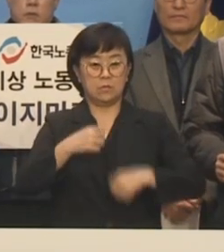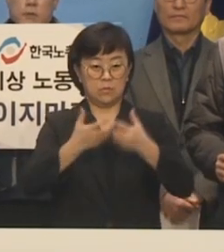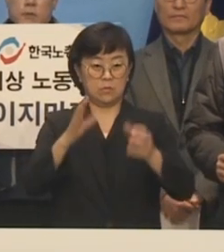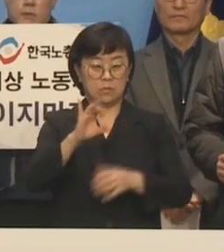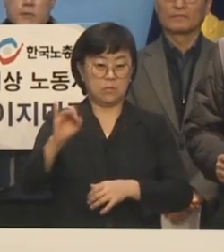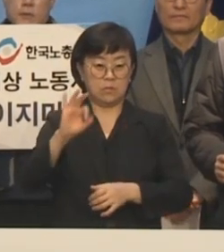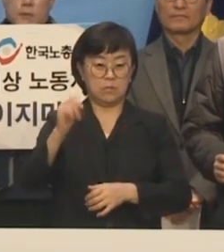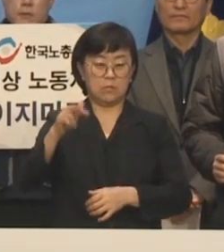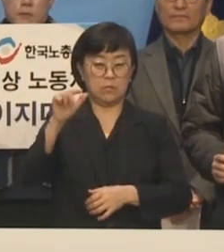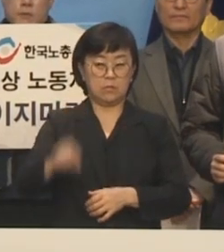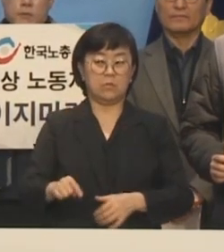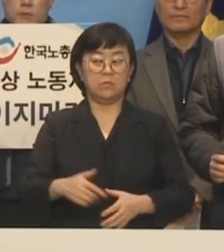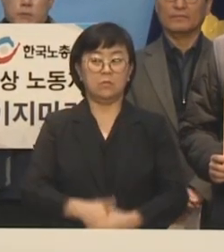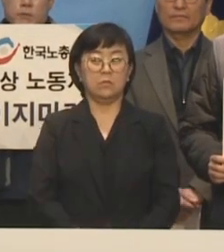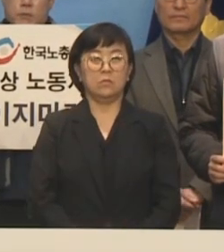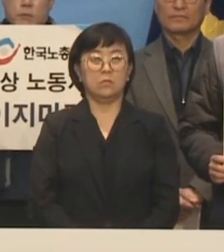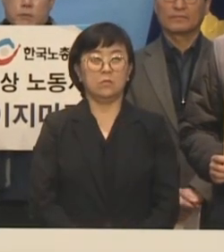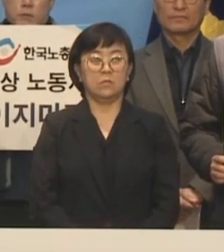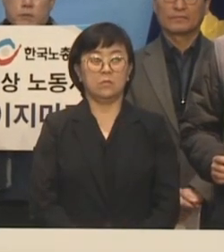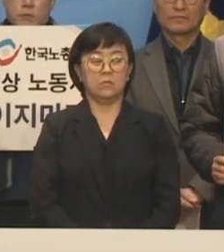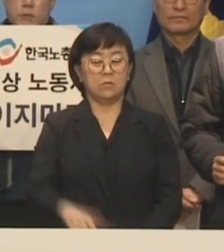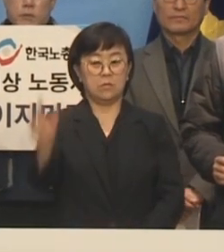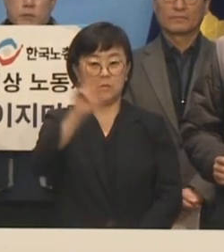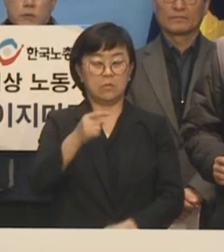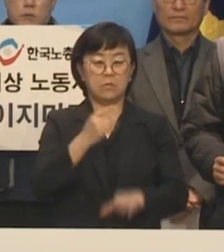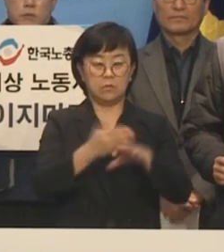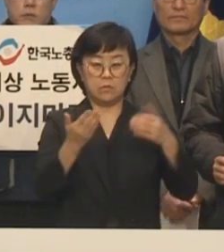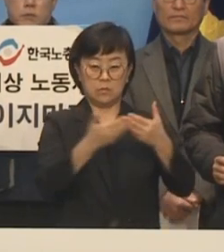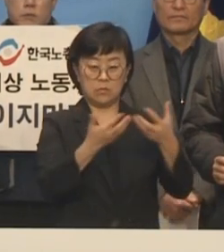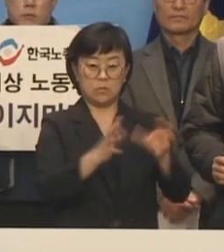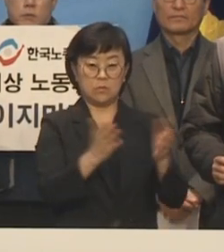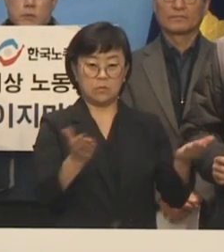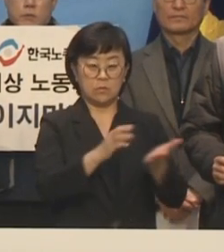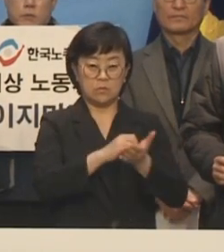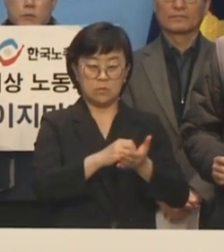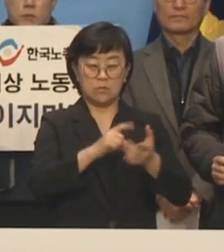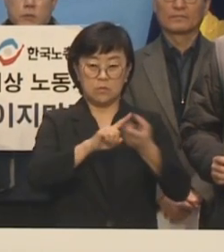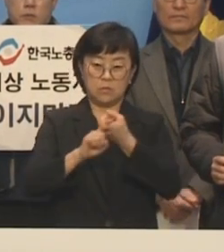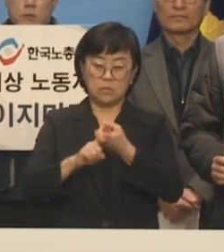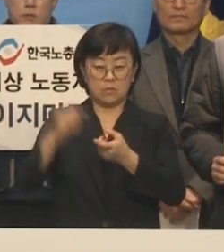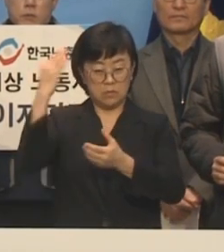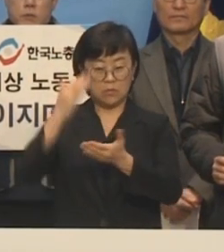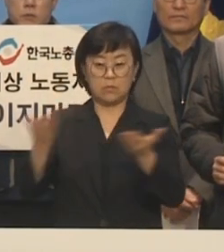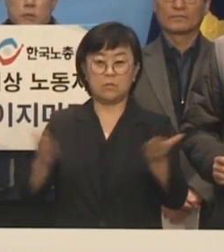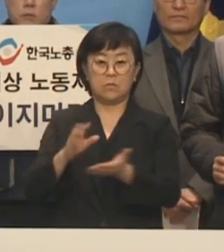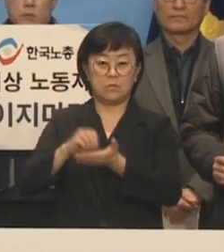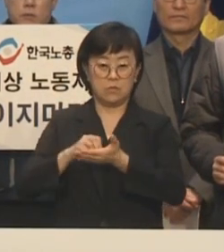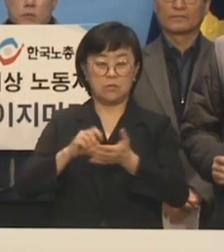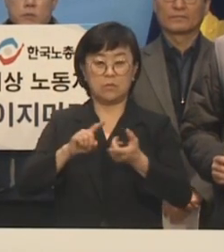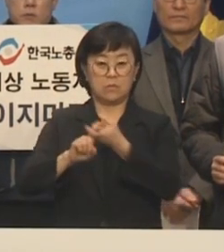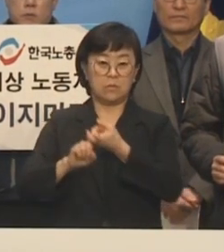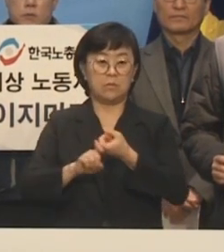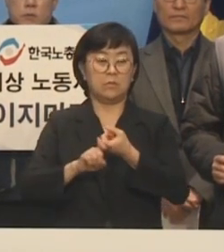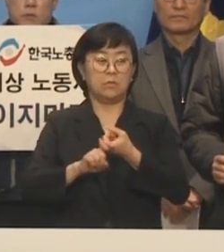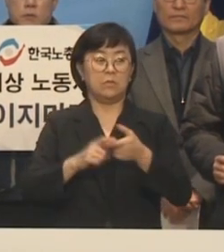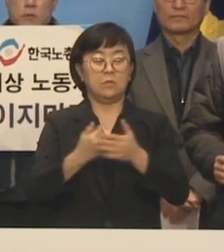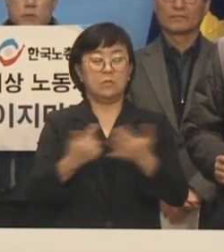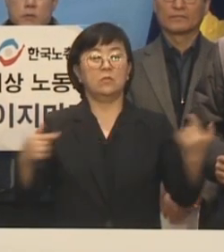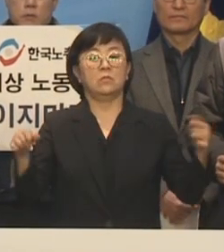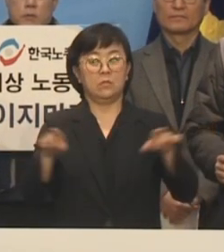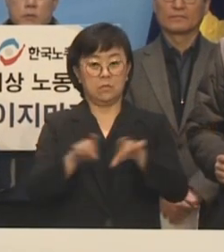이은주 국회의원 그리고 전국 민주노동조합 총연맹, 한국노동조합 연맹이